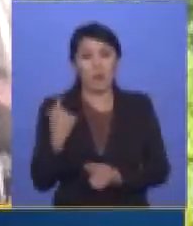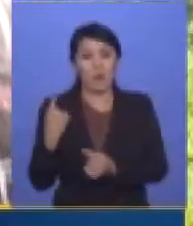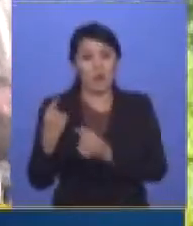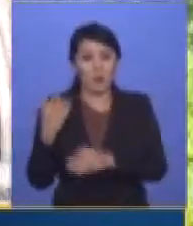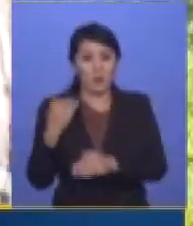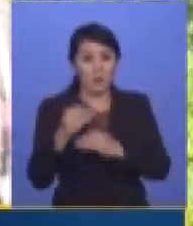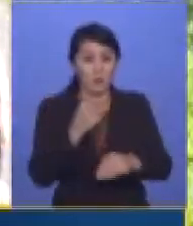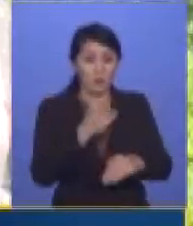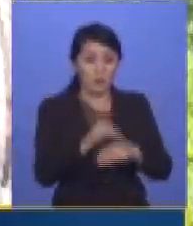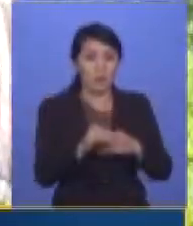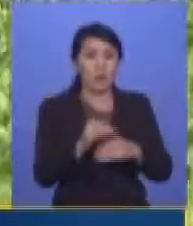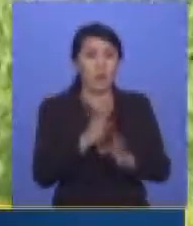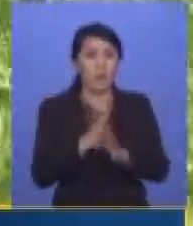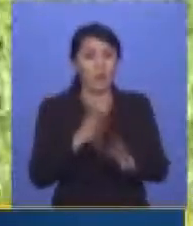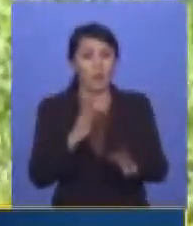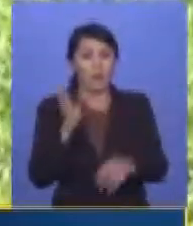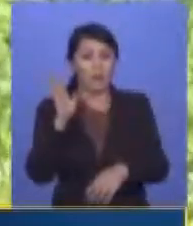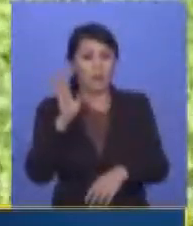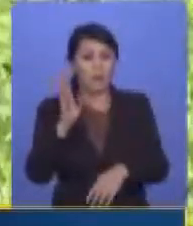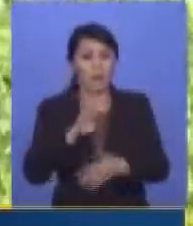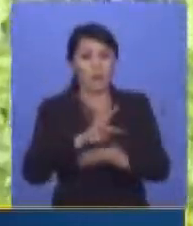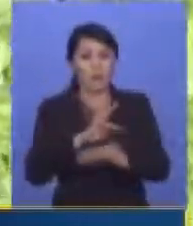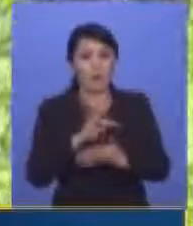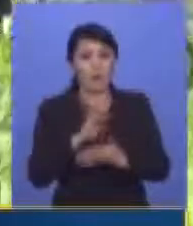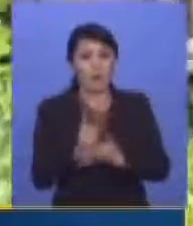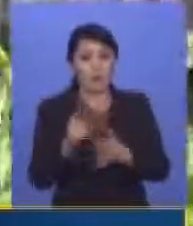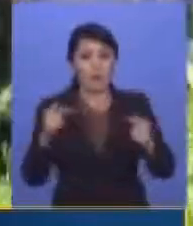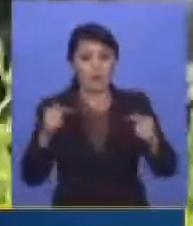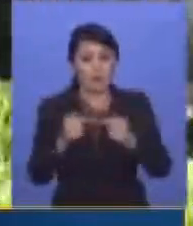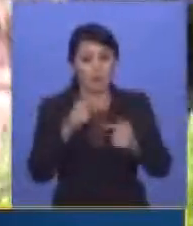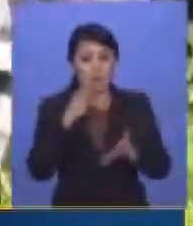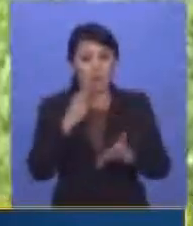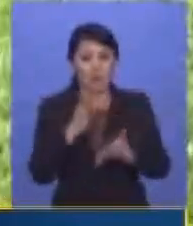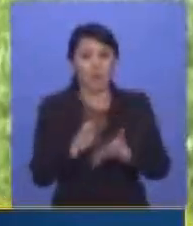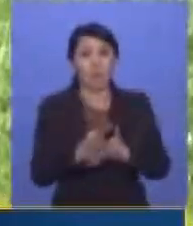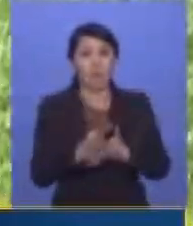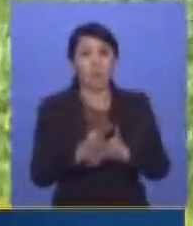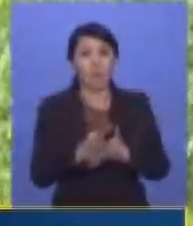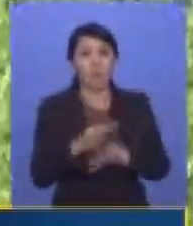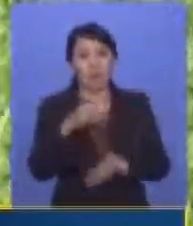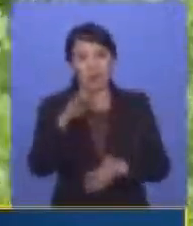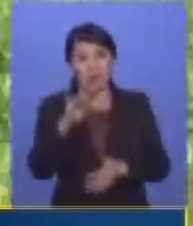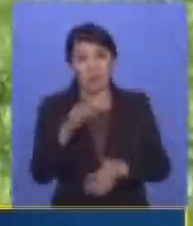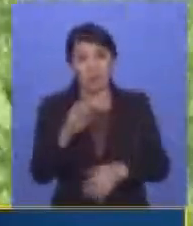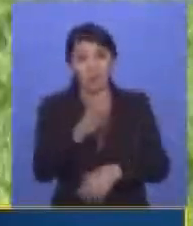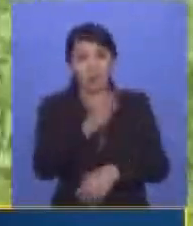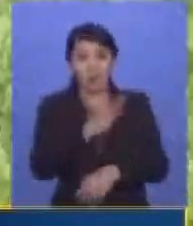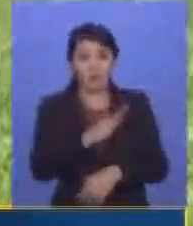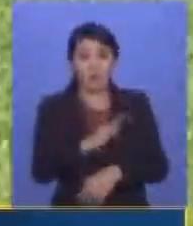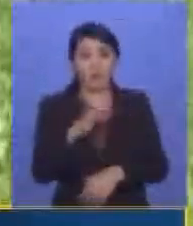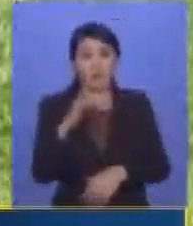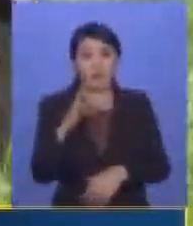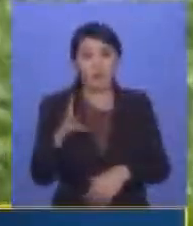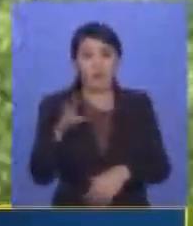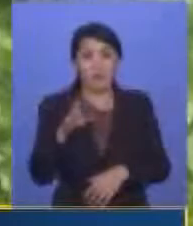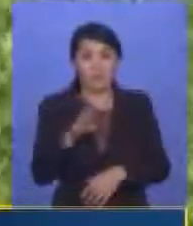бөлігіне кезекпен су құйып отырамыз. Татьяна судың уақытылы берілуіне жауапты. Кәсіпорын тамшылатып суару жүйесін бірегей